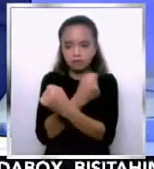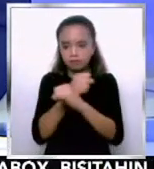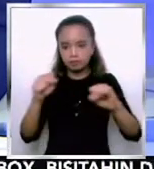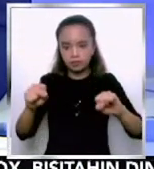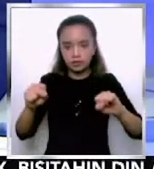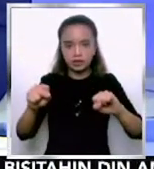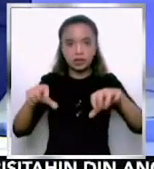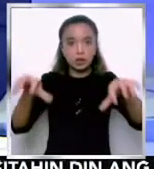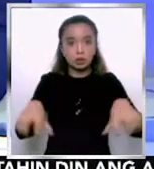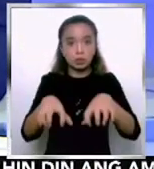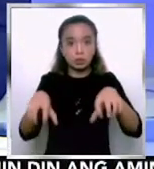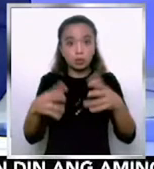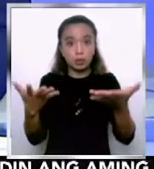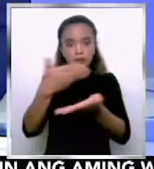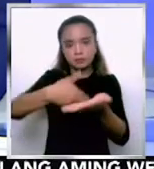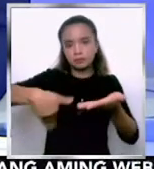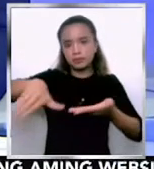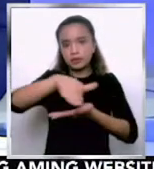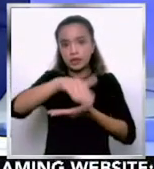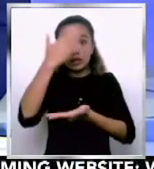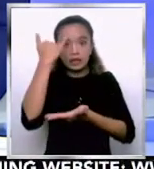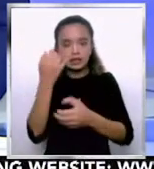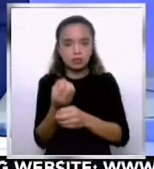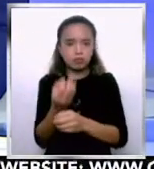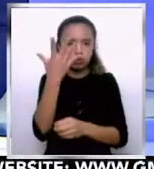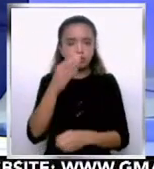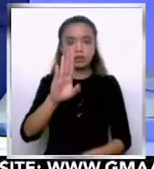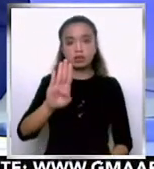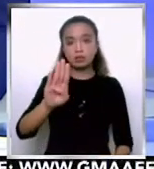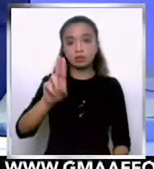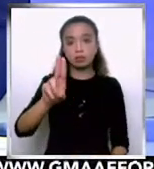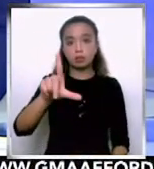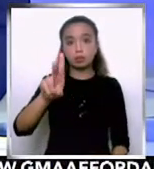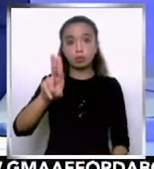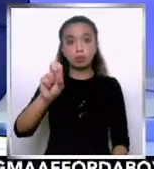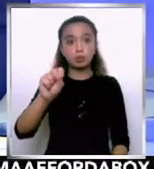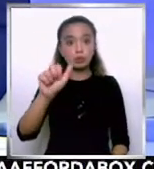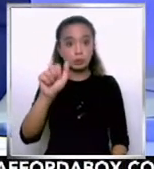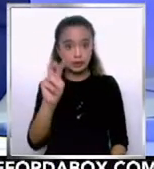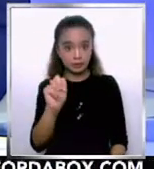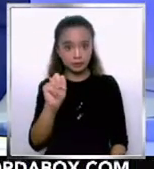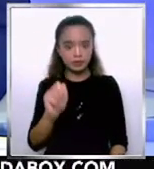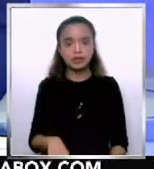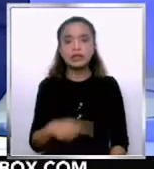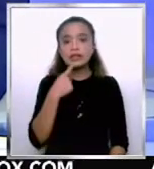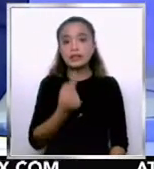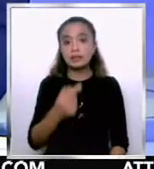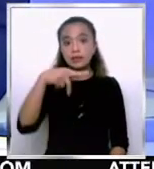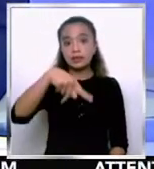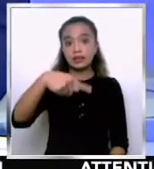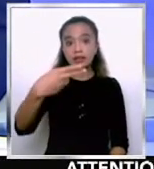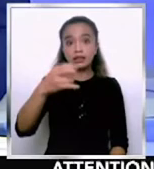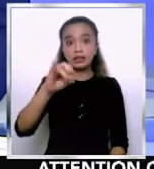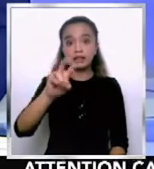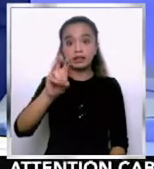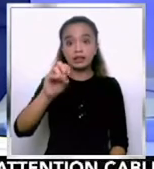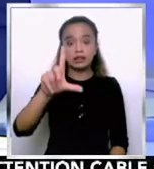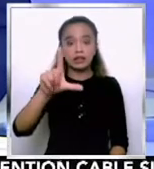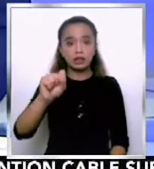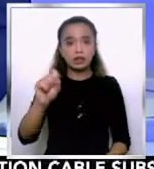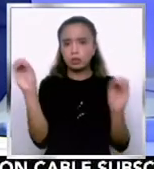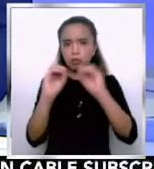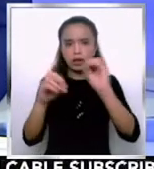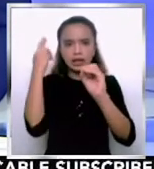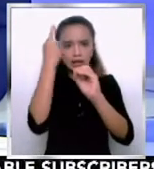ng Sorsogon, kasunod yan ng pagsabog ng Bulkang Bulusan. Sa kabila ng pagsabog, sa tingin ng PIMBOGS, ay walang dahilan para itaas ang alert level